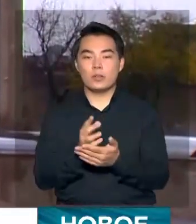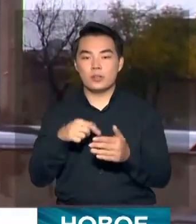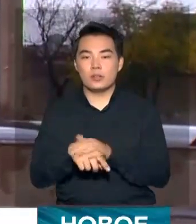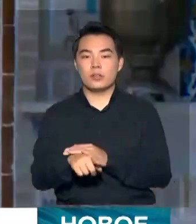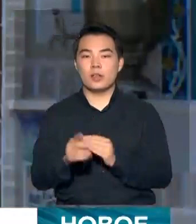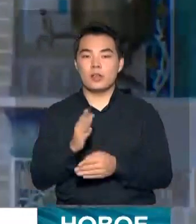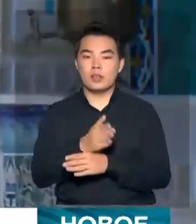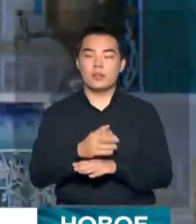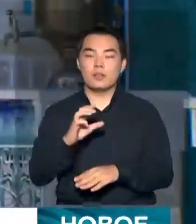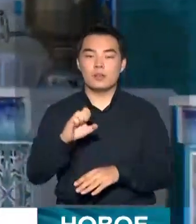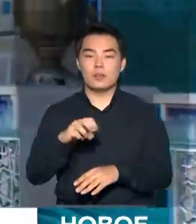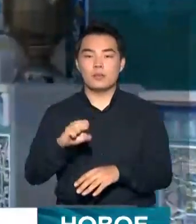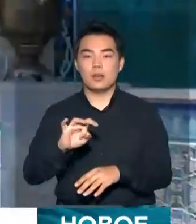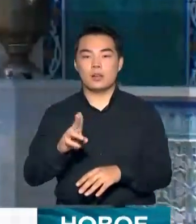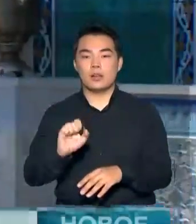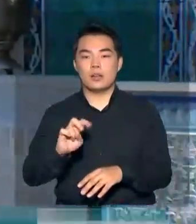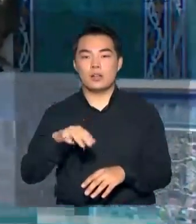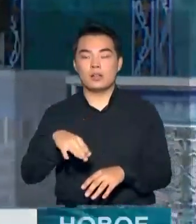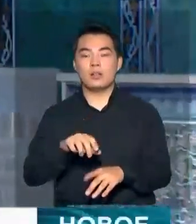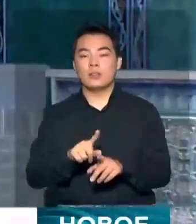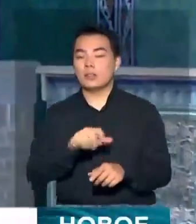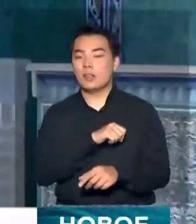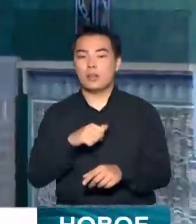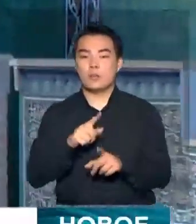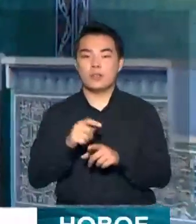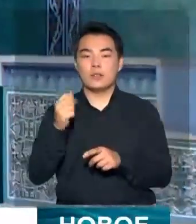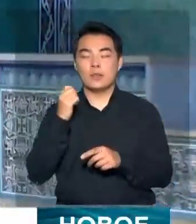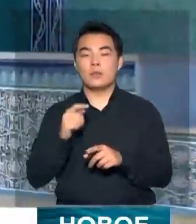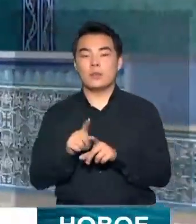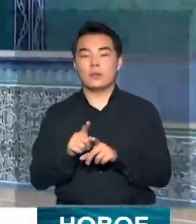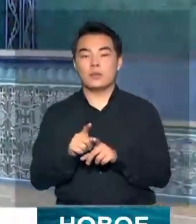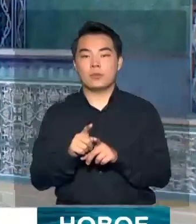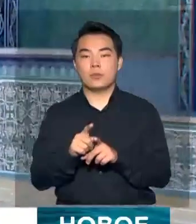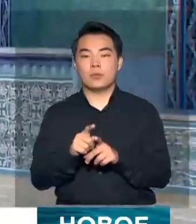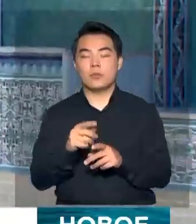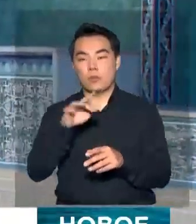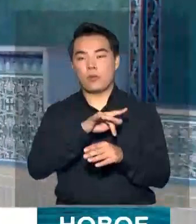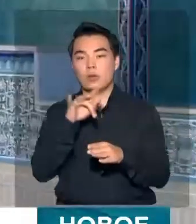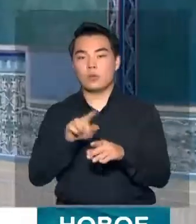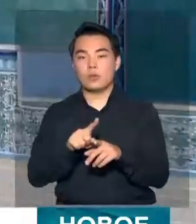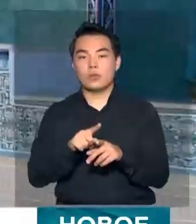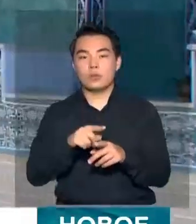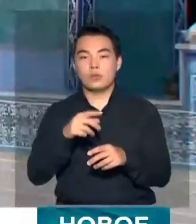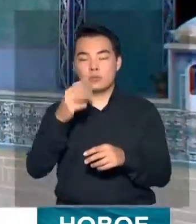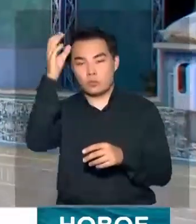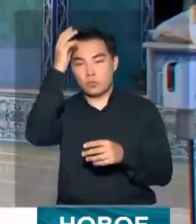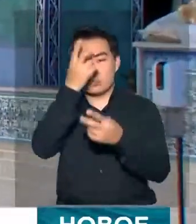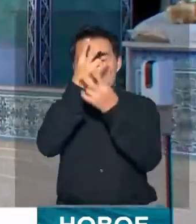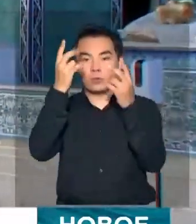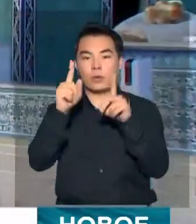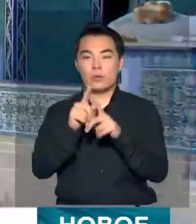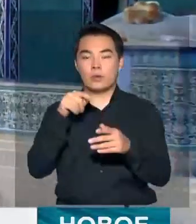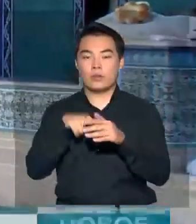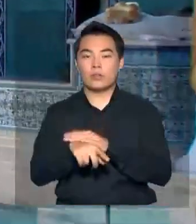Самарканд. Сегодня один из древнейших городов мира стал центром притяжения представителей тюркской культуры. Здесь проходит саммит.